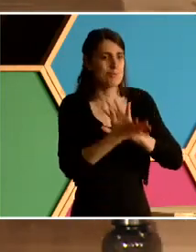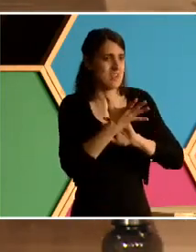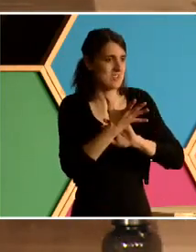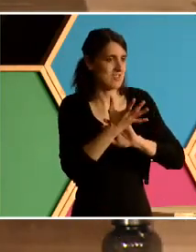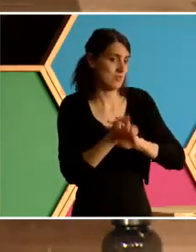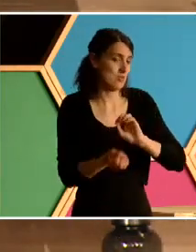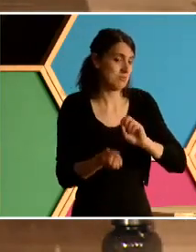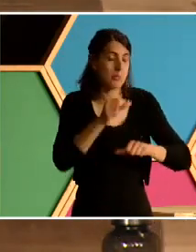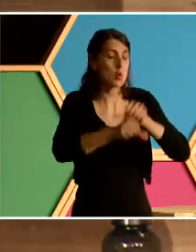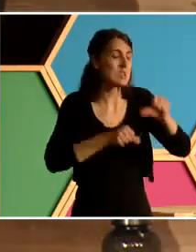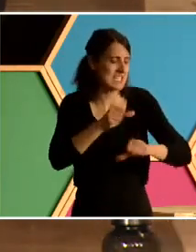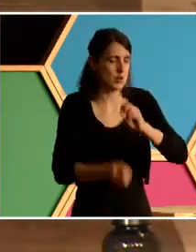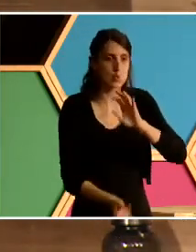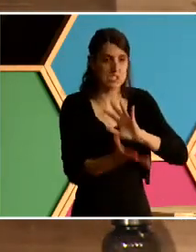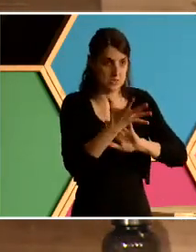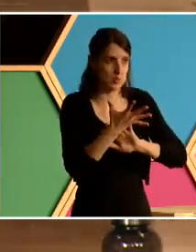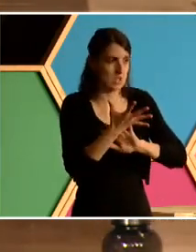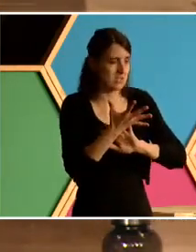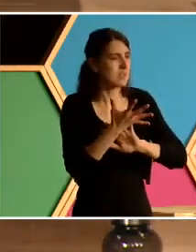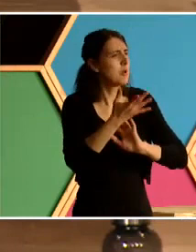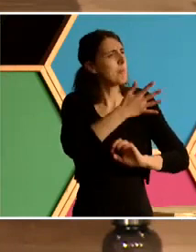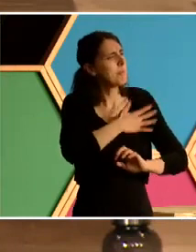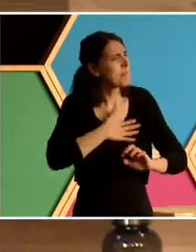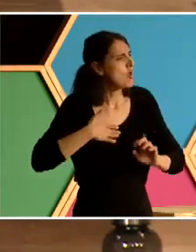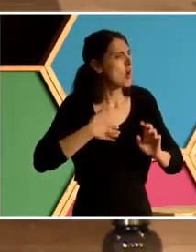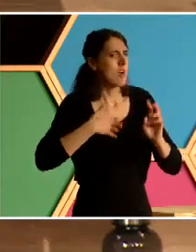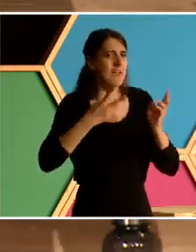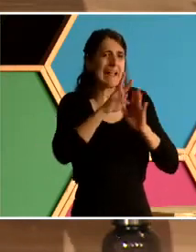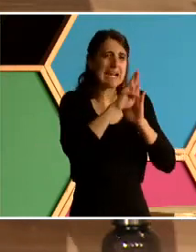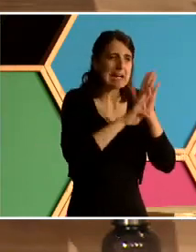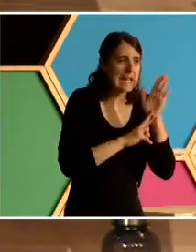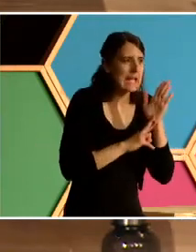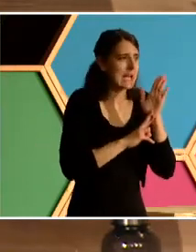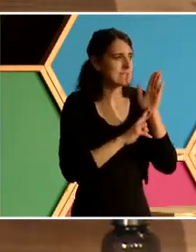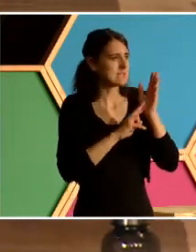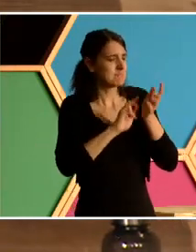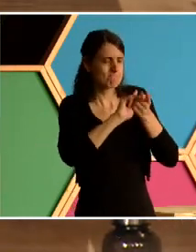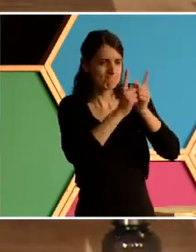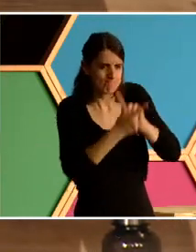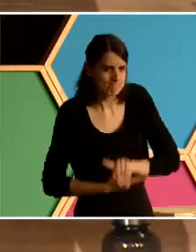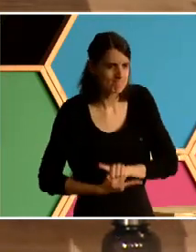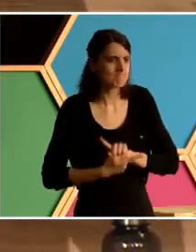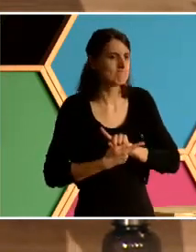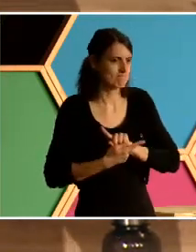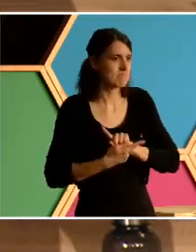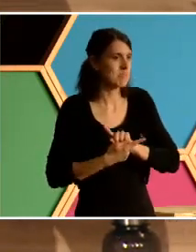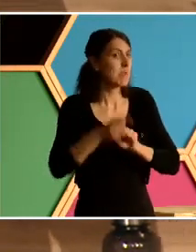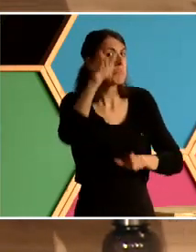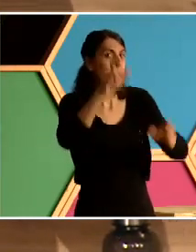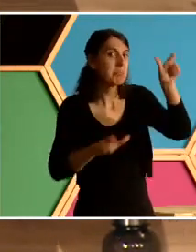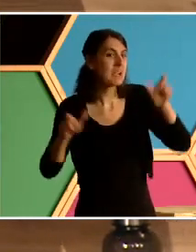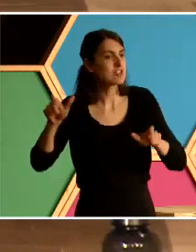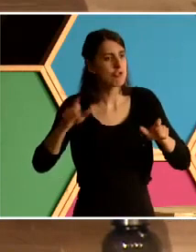precisament discutir, redefinir les regles del joc, les regles del joc que aquells que s'anomenen